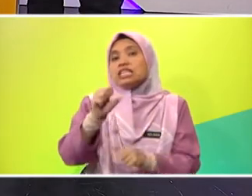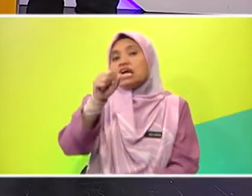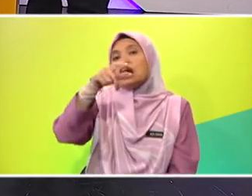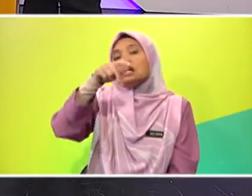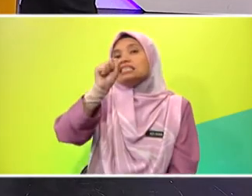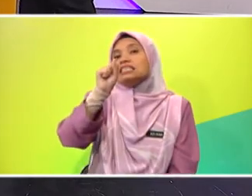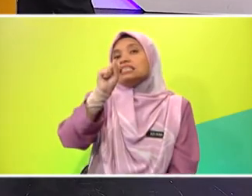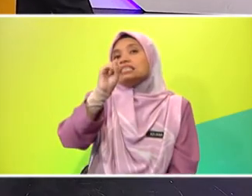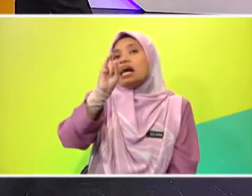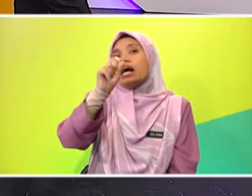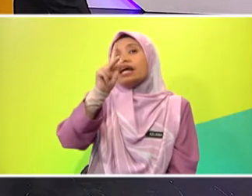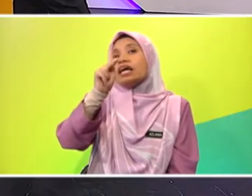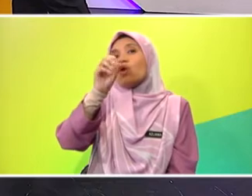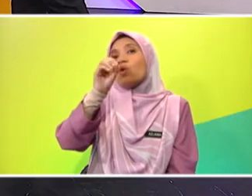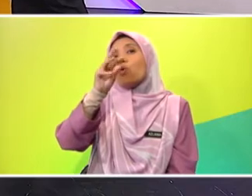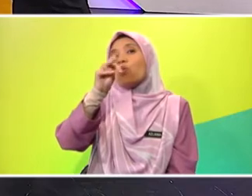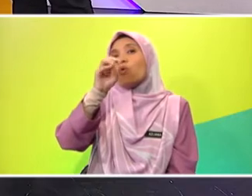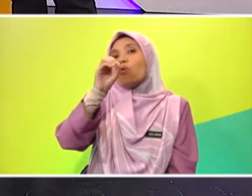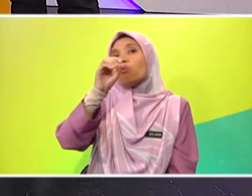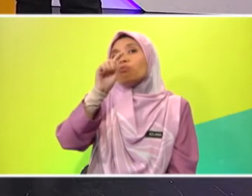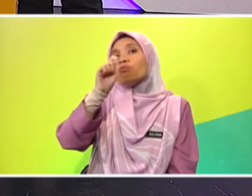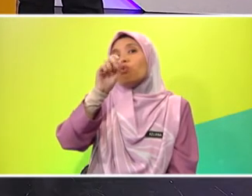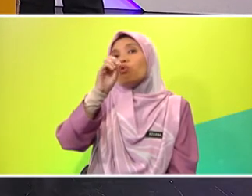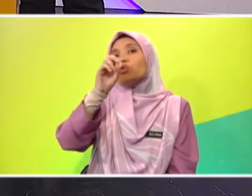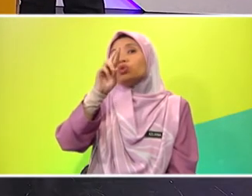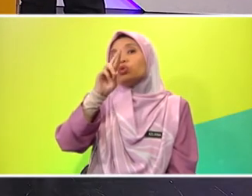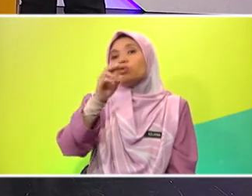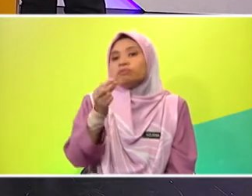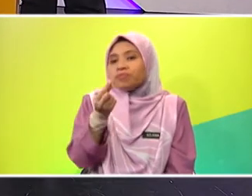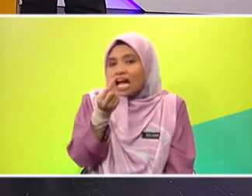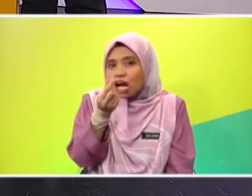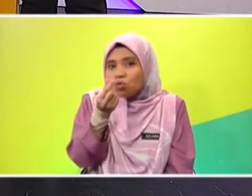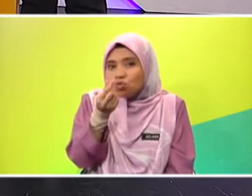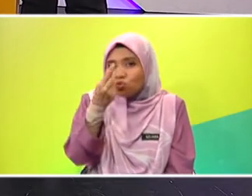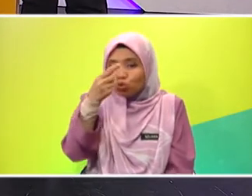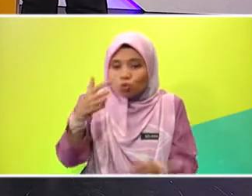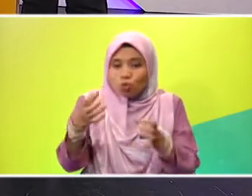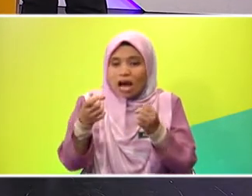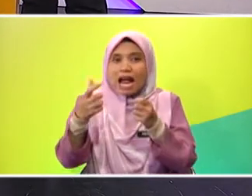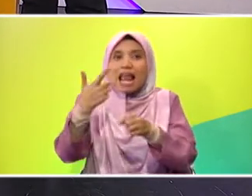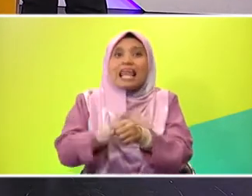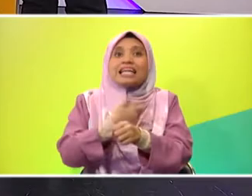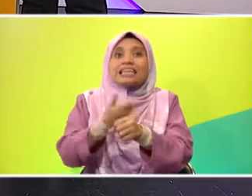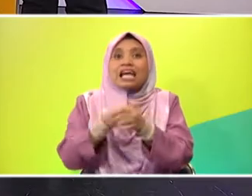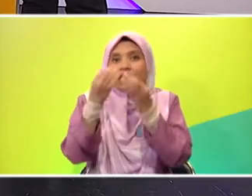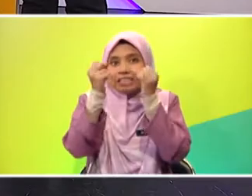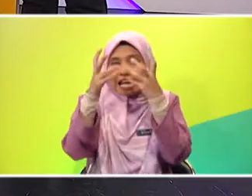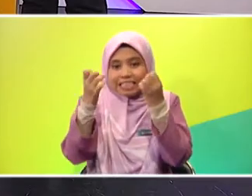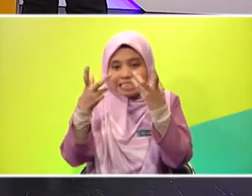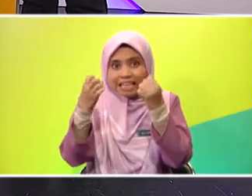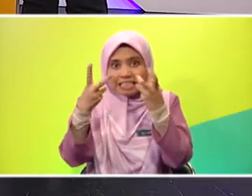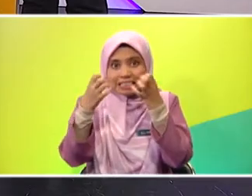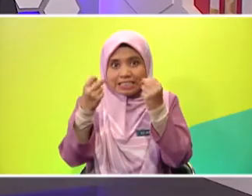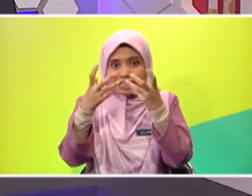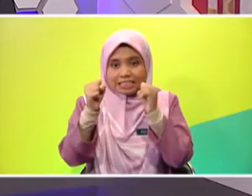zamannya mereka perlu mencabut Inilah satu latihan kemarin tangan mereka supaya tangan mereka ini di